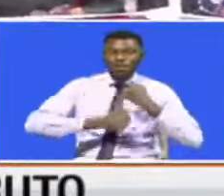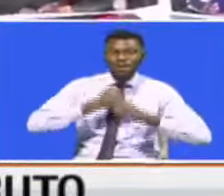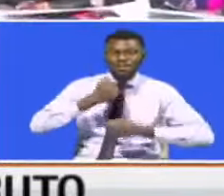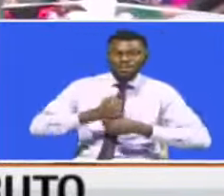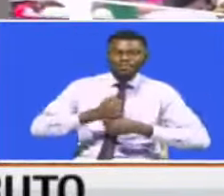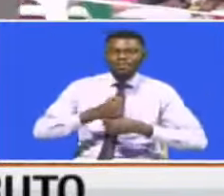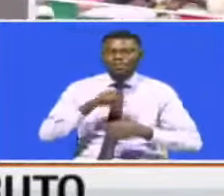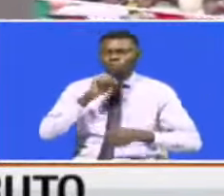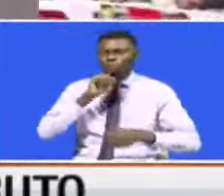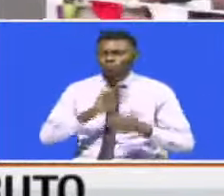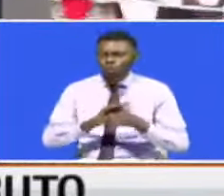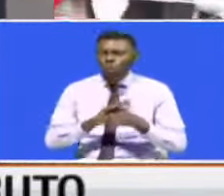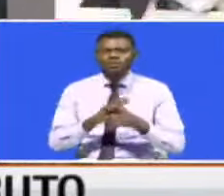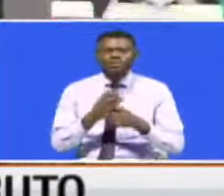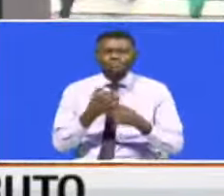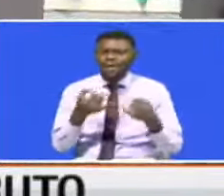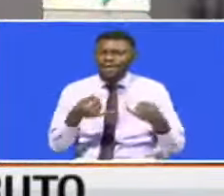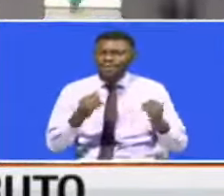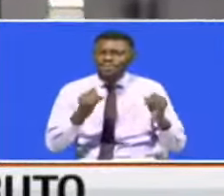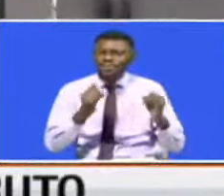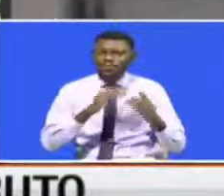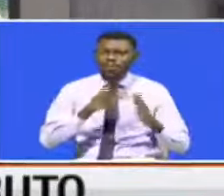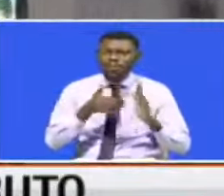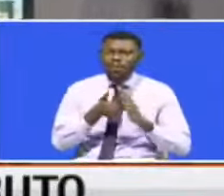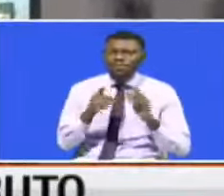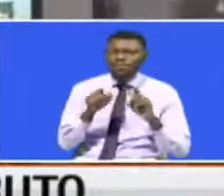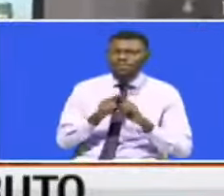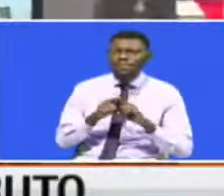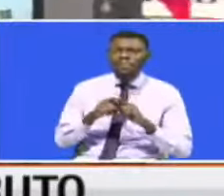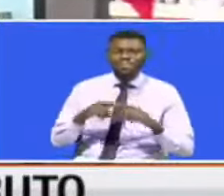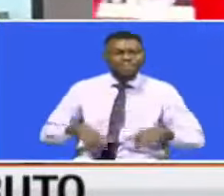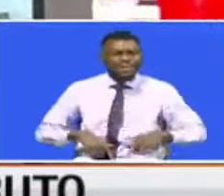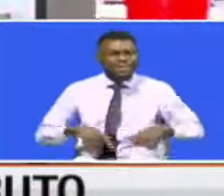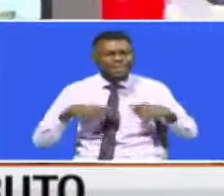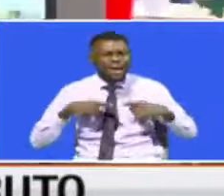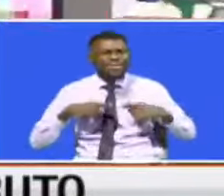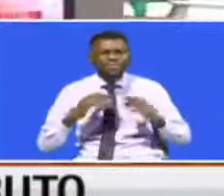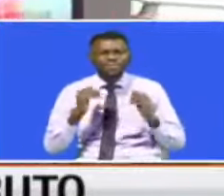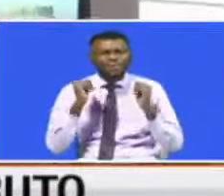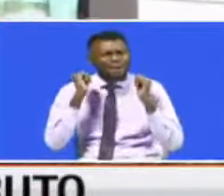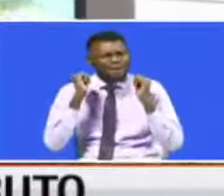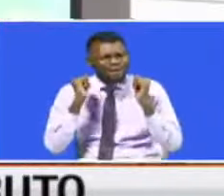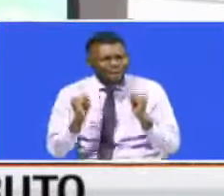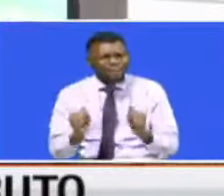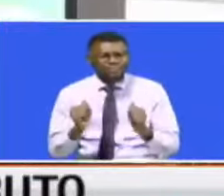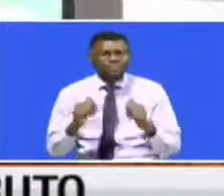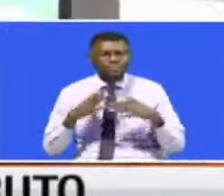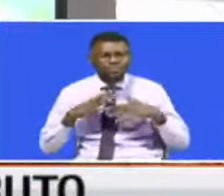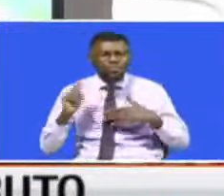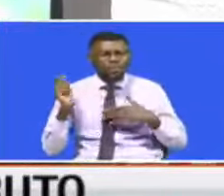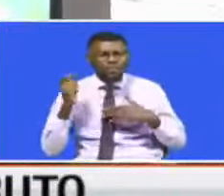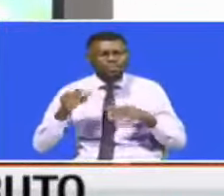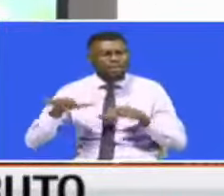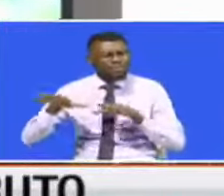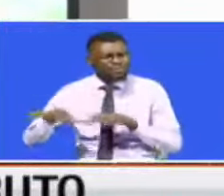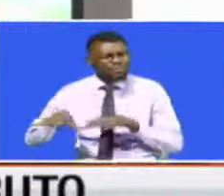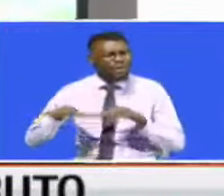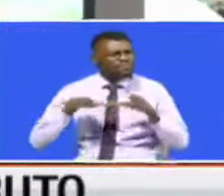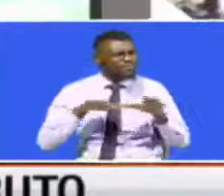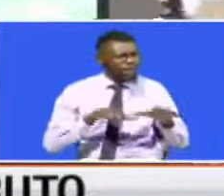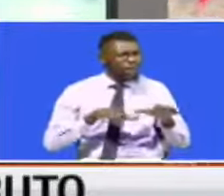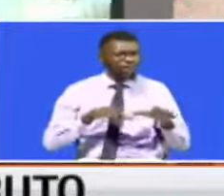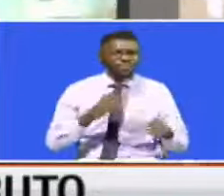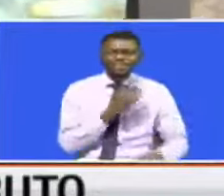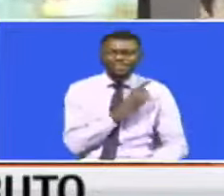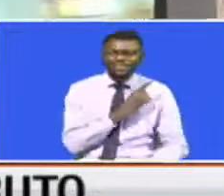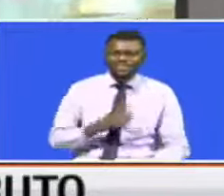kila ahadi aliyowapa wa Kenya, na haswa swala la harama ya juu ya maisha inayozidi kuwahangaisha wa Kenya. David